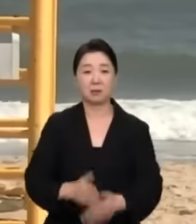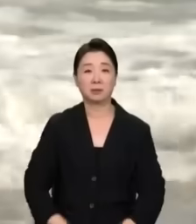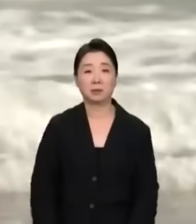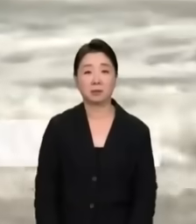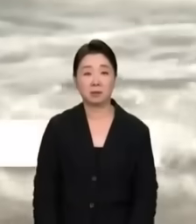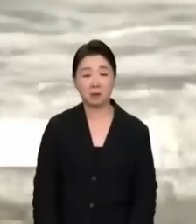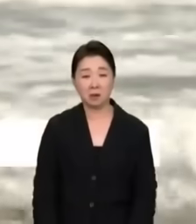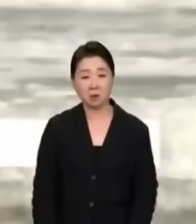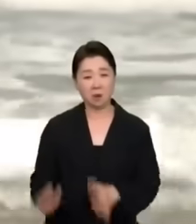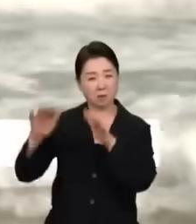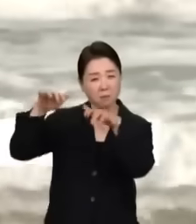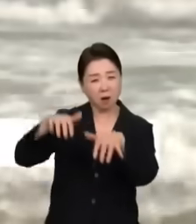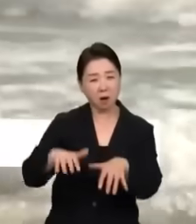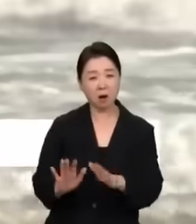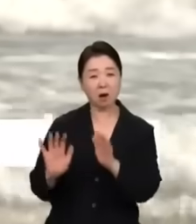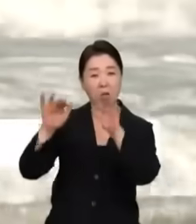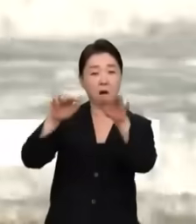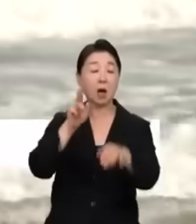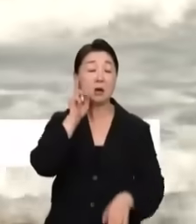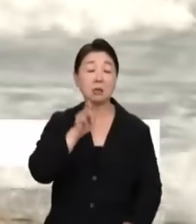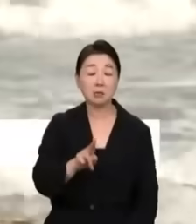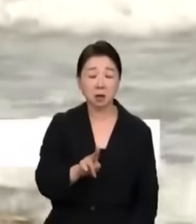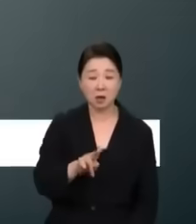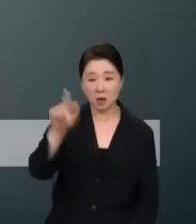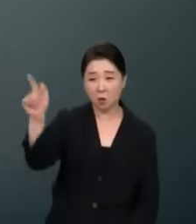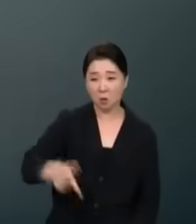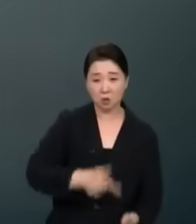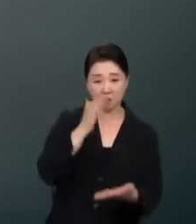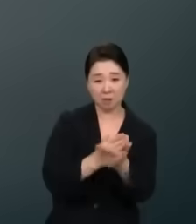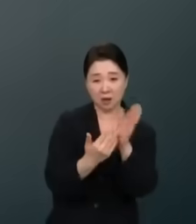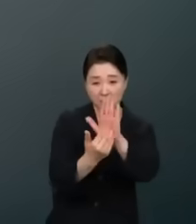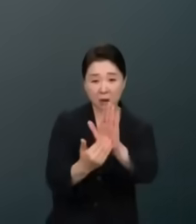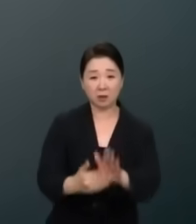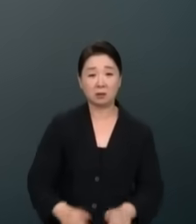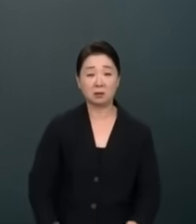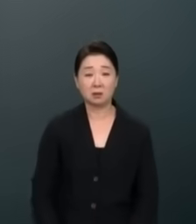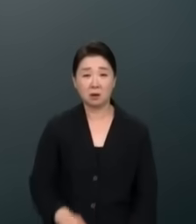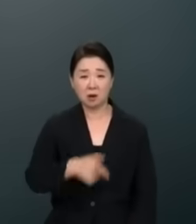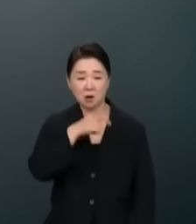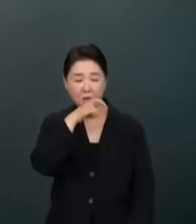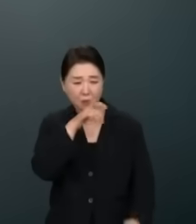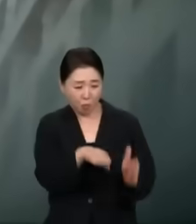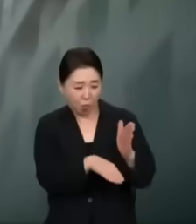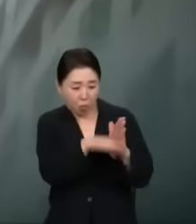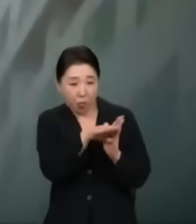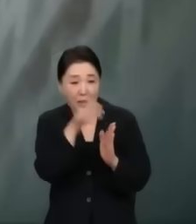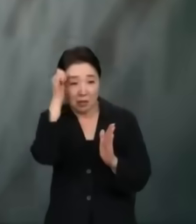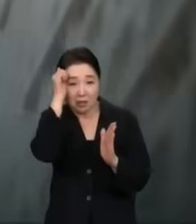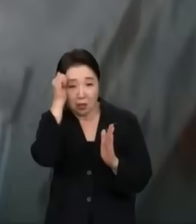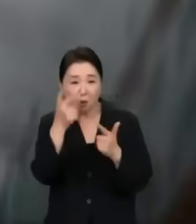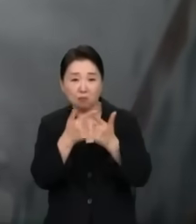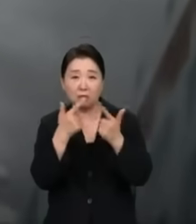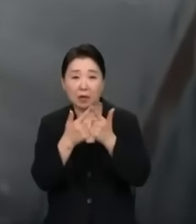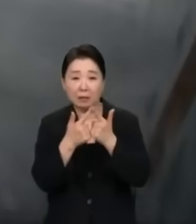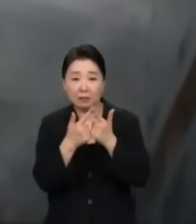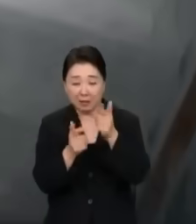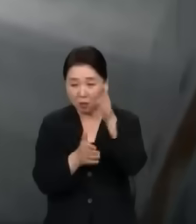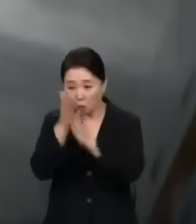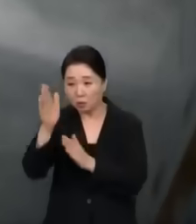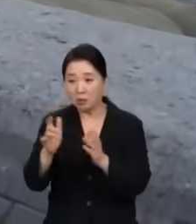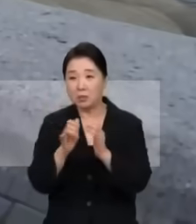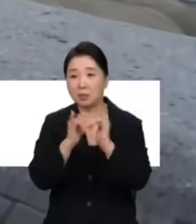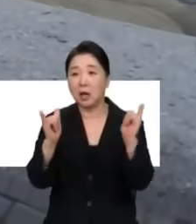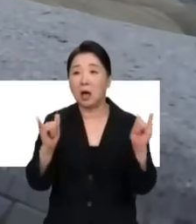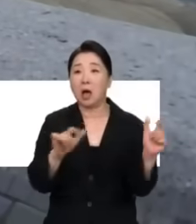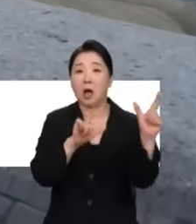파고가 높아가지고 통제하고 있거든요. 물에 잠긴 기억이 있는 마린시티 주민들은 불안합니다.